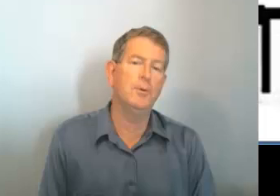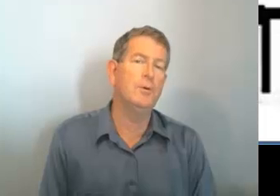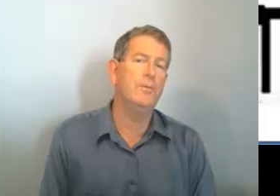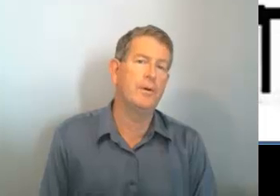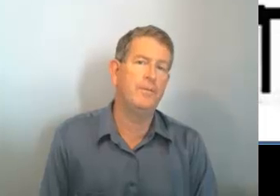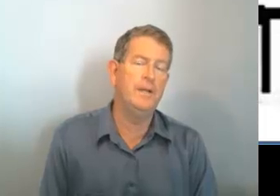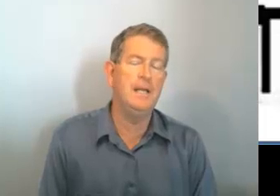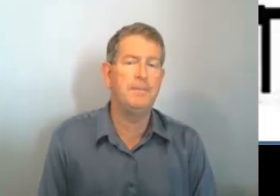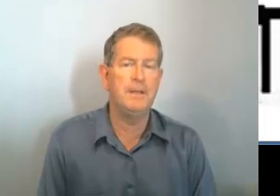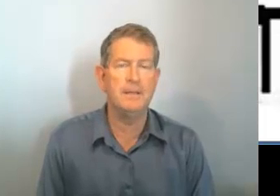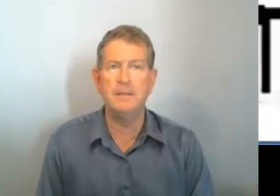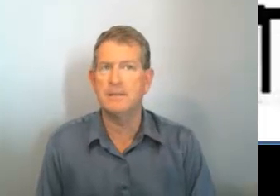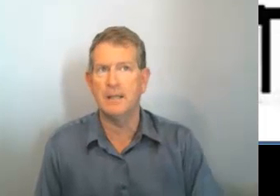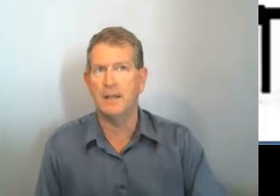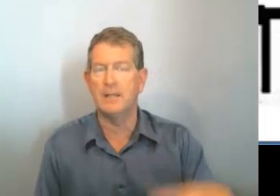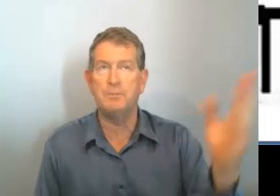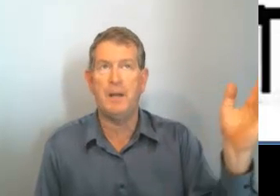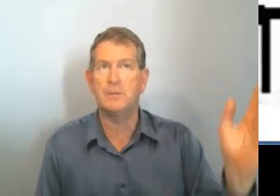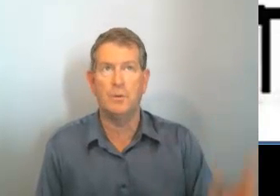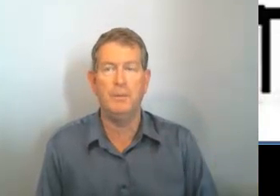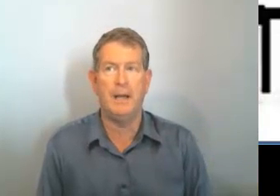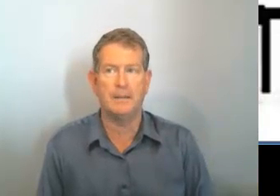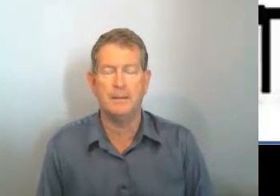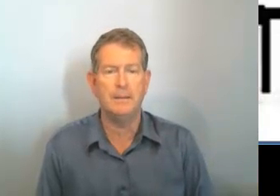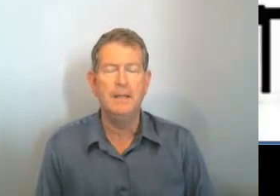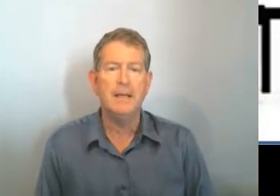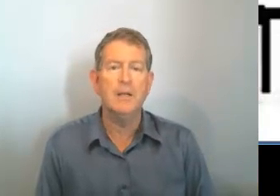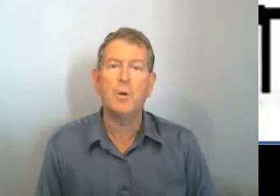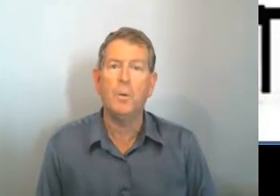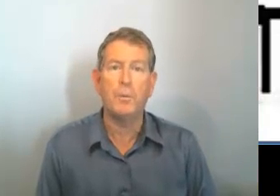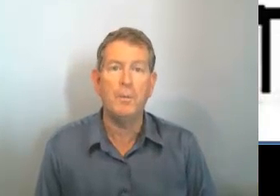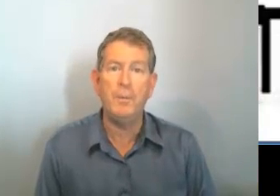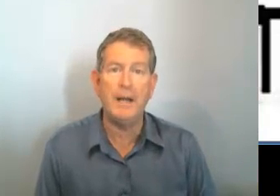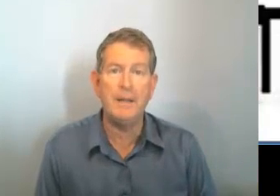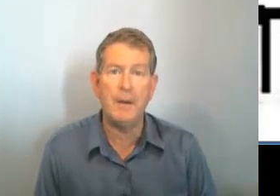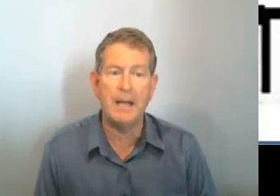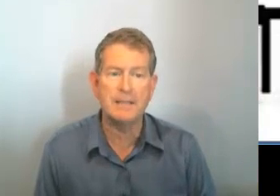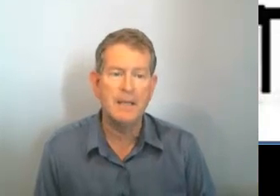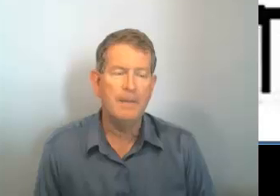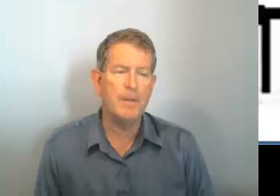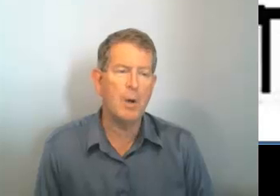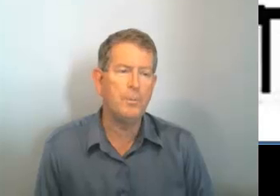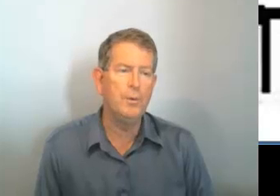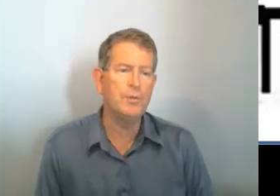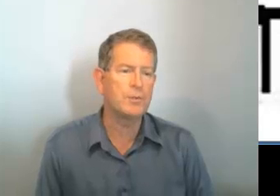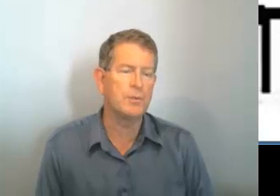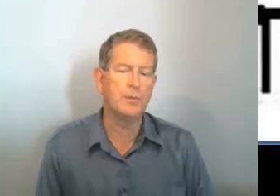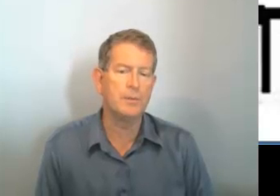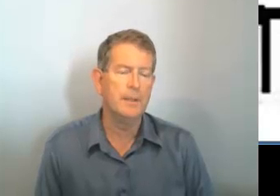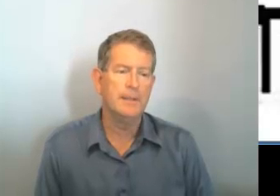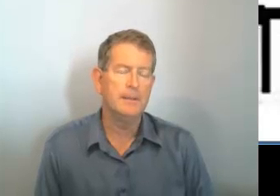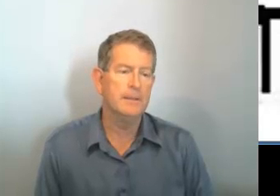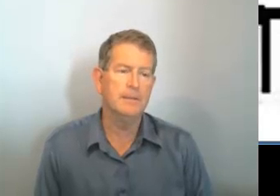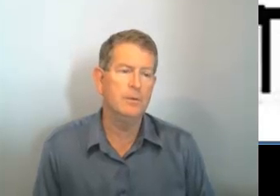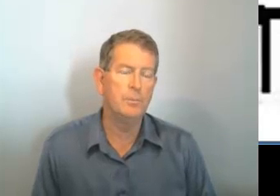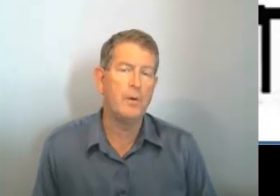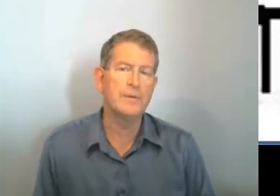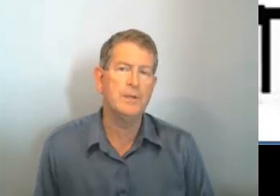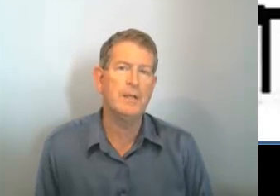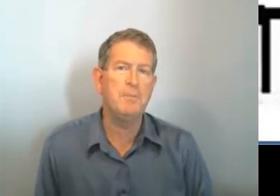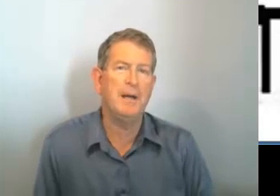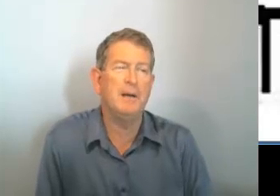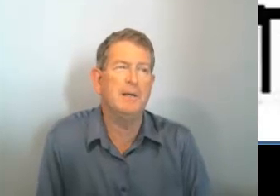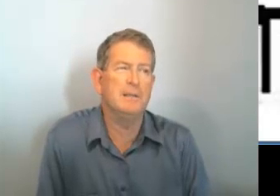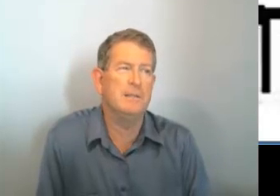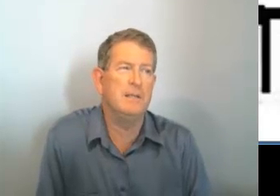Et pauvre Philippe, il ne s'intéresse pas aux maths, hein? Il ne comprend pas les maths. Et en plus, le